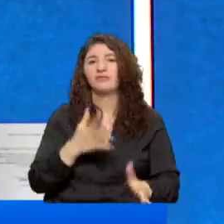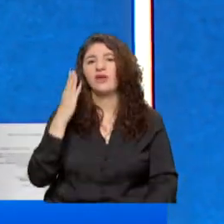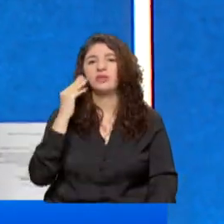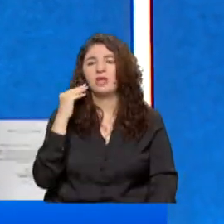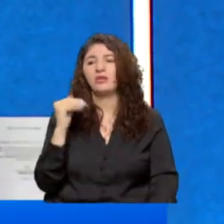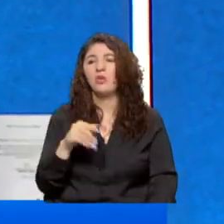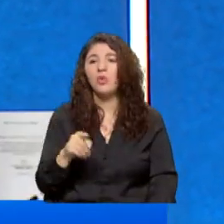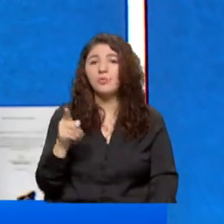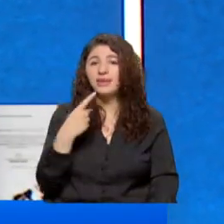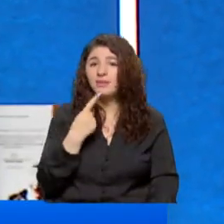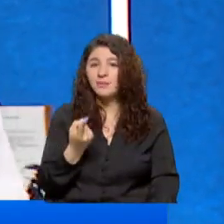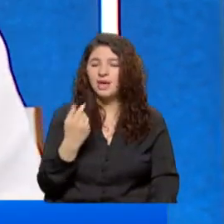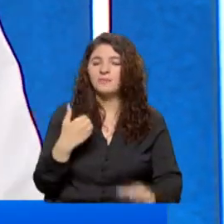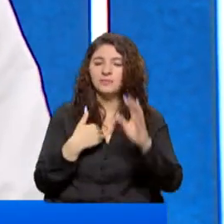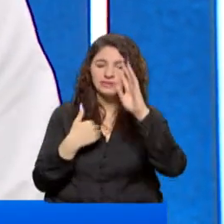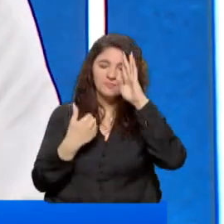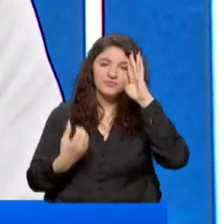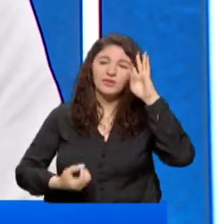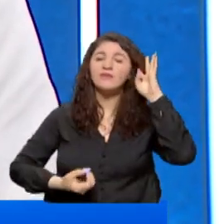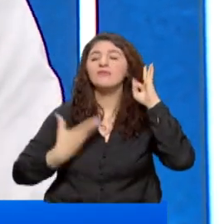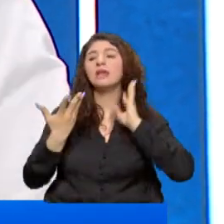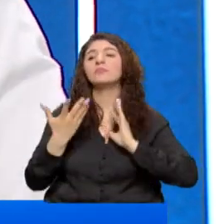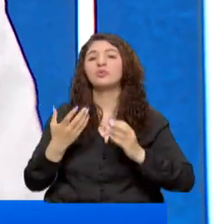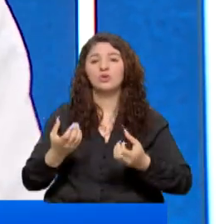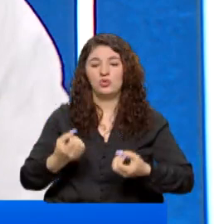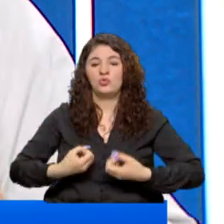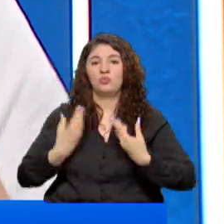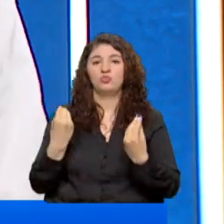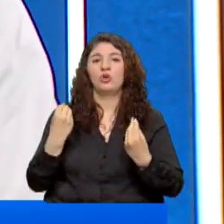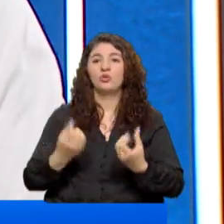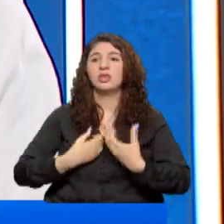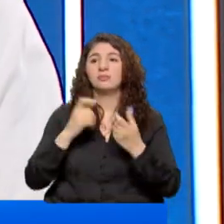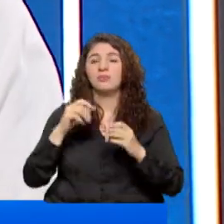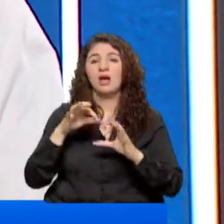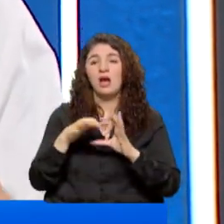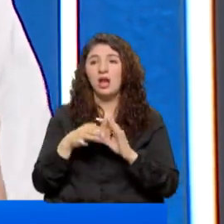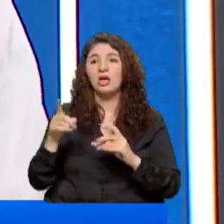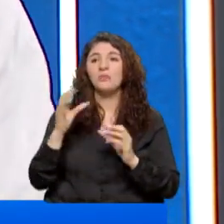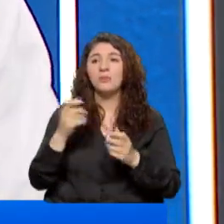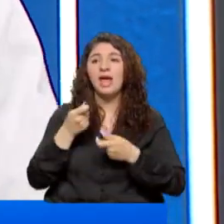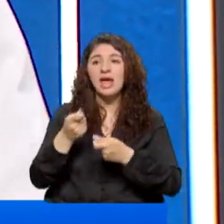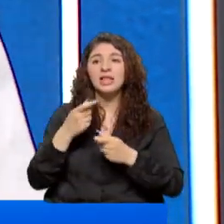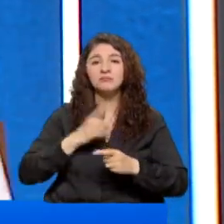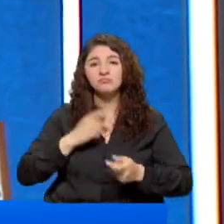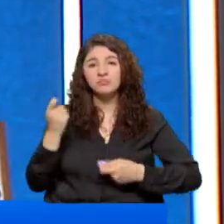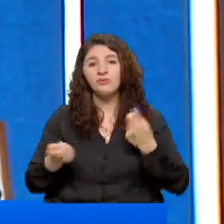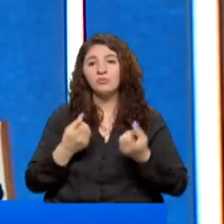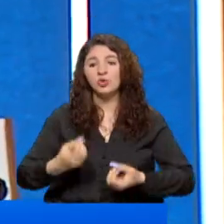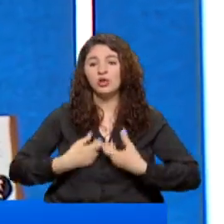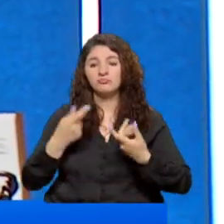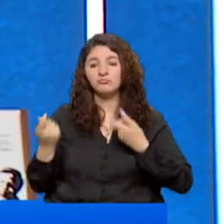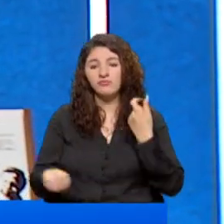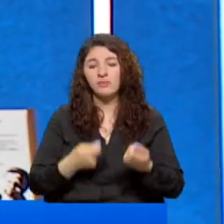anlamına geliyor bu ne demek bizim dilimli üretim yapmaya doğru böyle bir Birey eğitim seferberliği